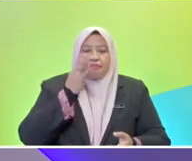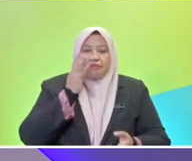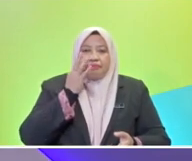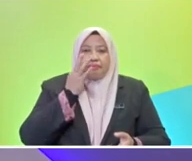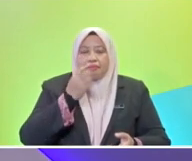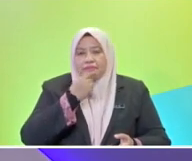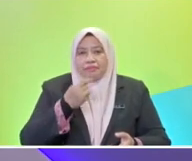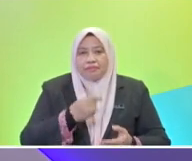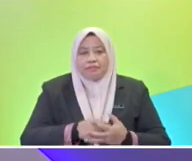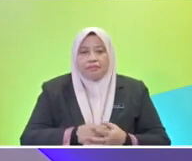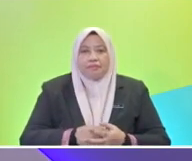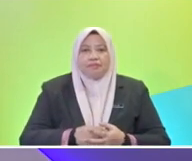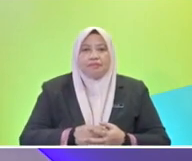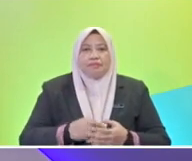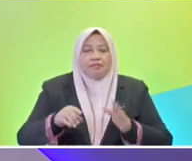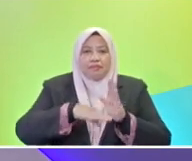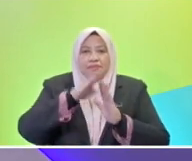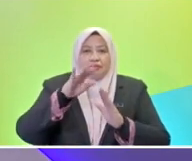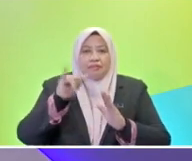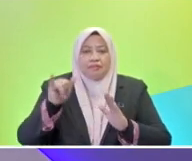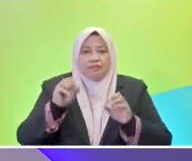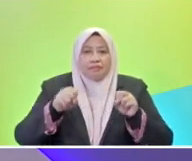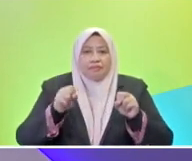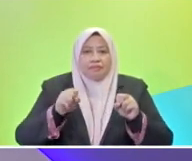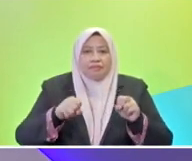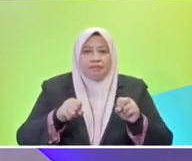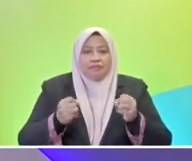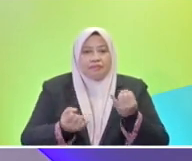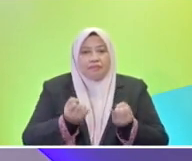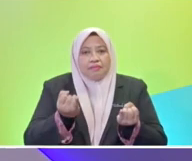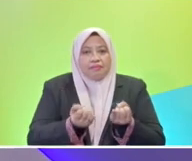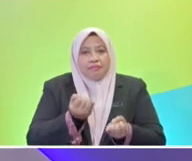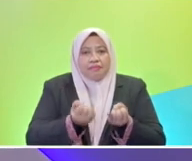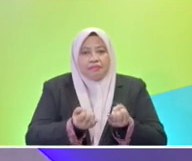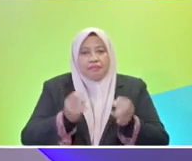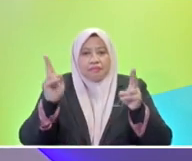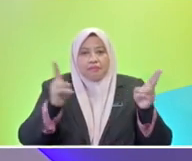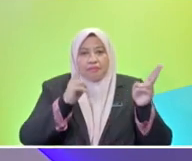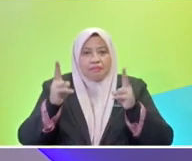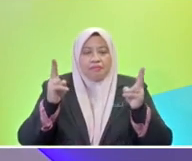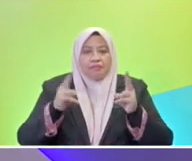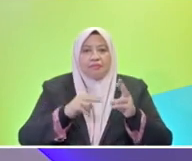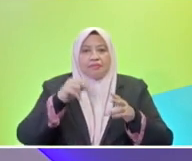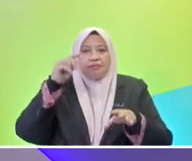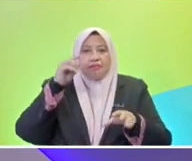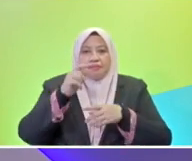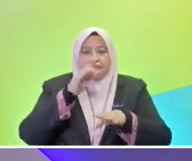kan? Okey. Selebihnya lagi dia boleh menseimbangkan ke udara yang ada di persekitaran